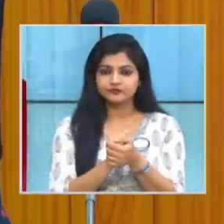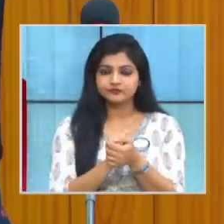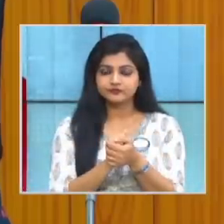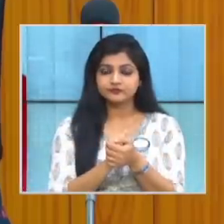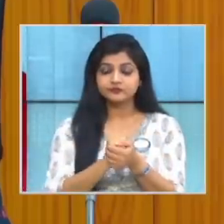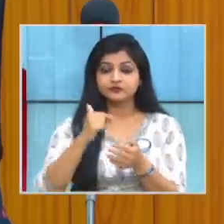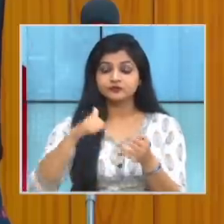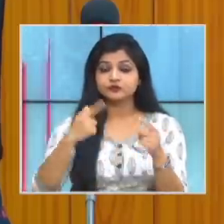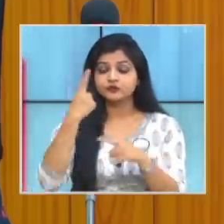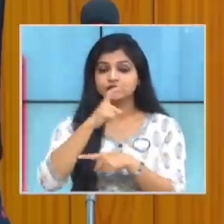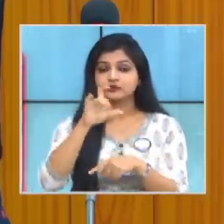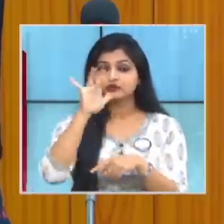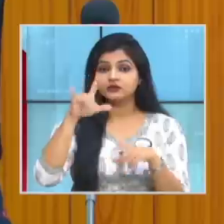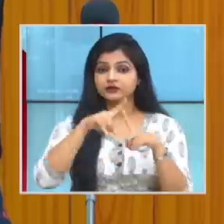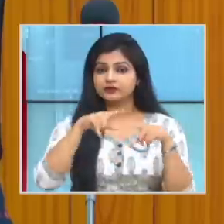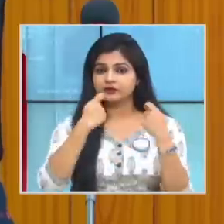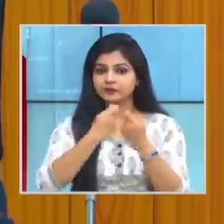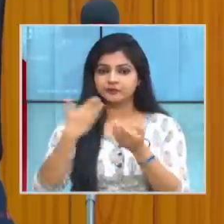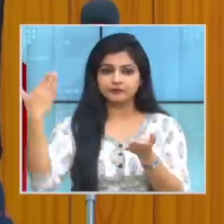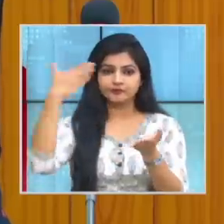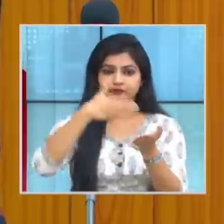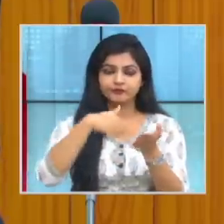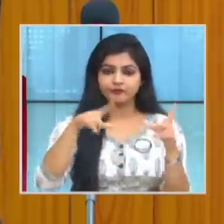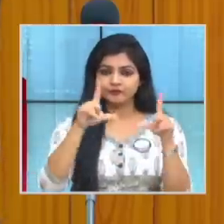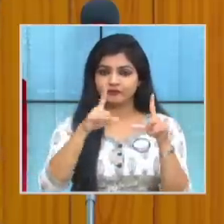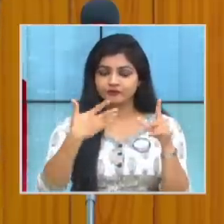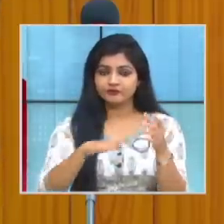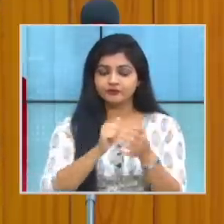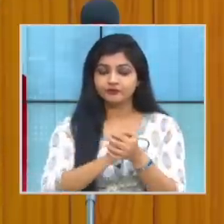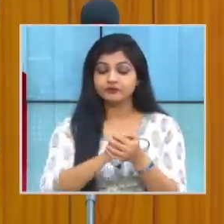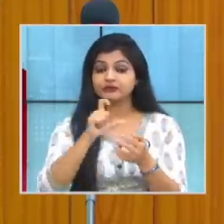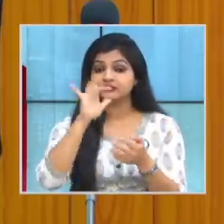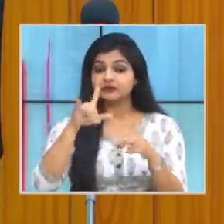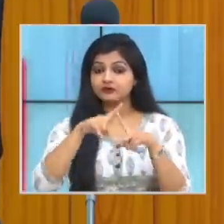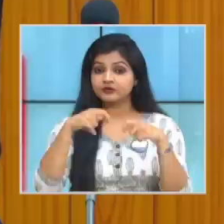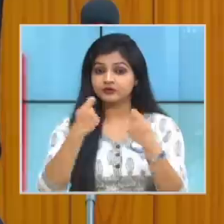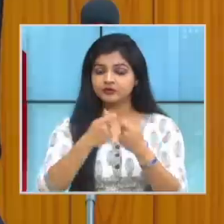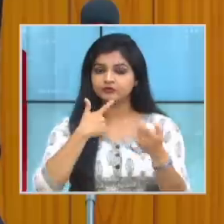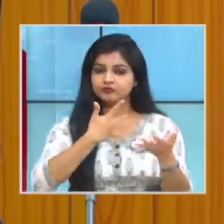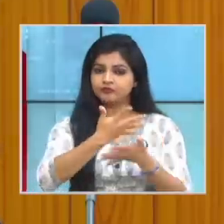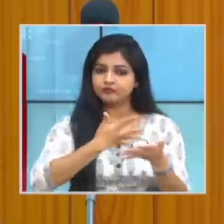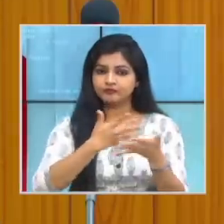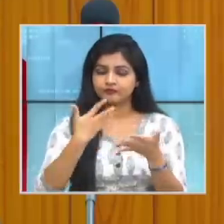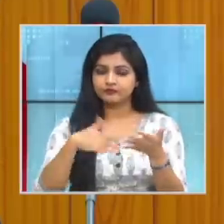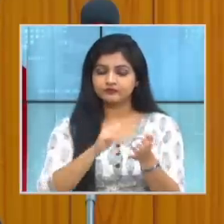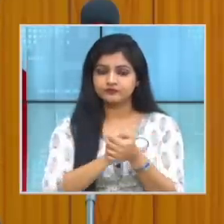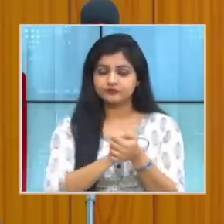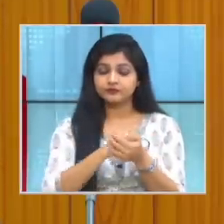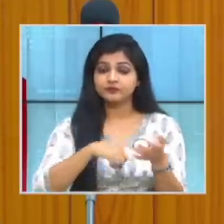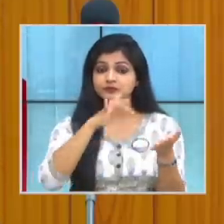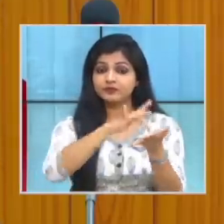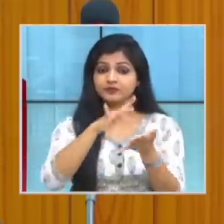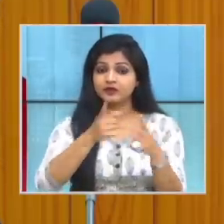ഇന്ന് കേന്ദ്ര സംഘം വന്നു, നിങ്ങൾക്കൊക്കെ അറിയാം. കേന്ദ്ര സംഘമായിട്ട് ഞങ്ങൾ ചർച്ച നടത്തിയിരുന്നു. അവർ പിന്നെ സ്ഥലങ്ങൾ